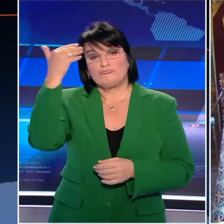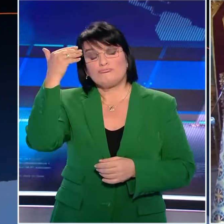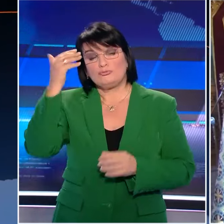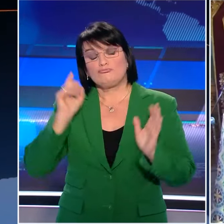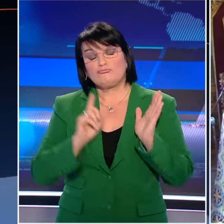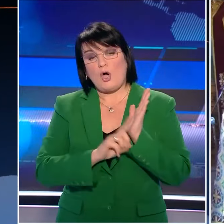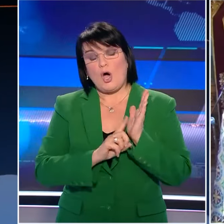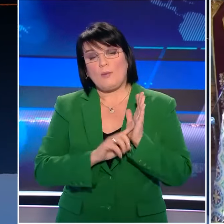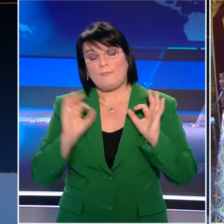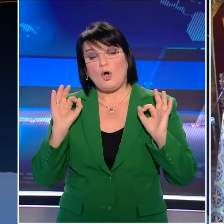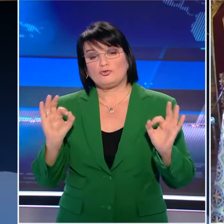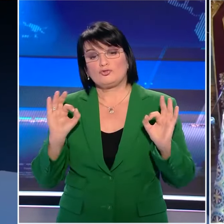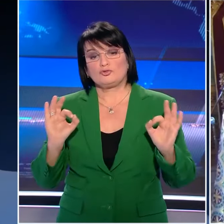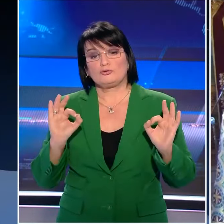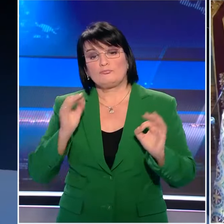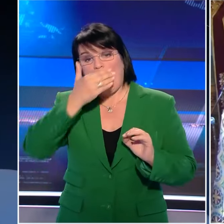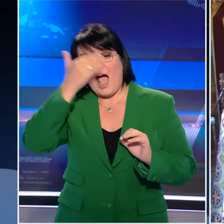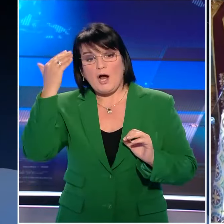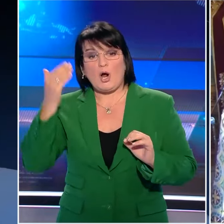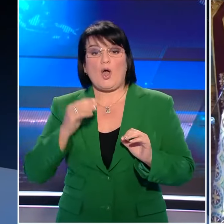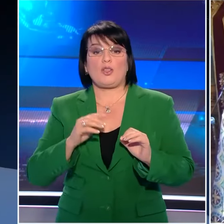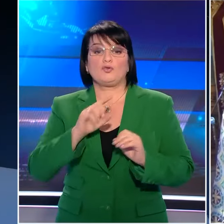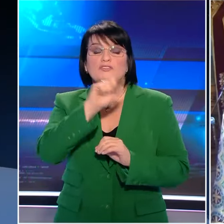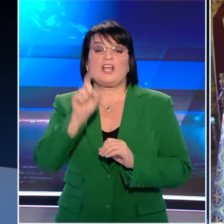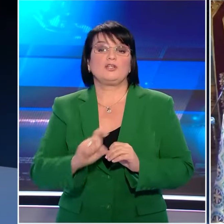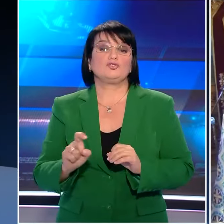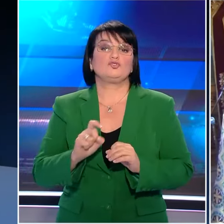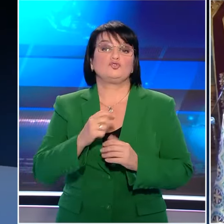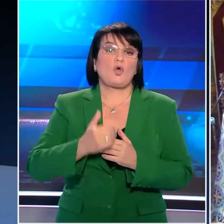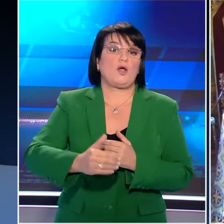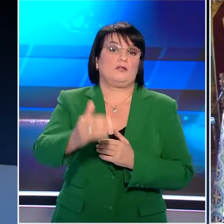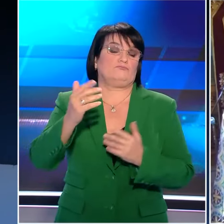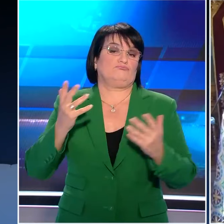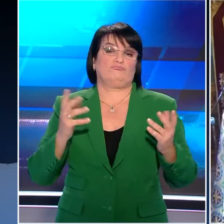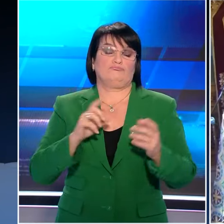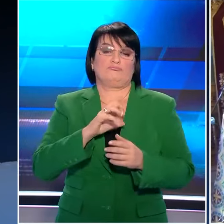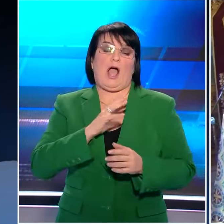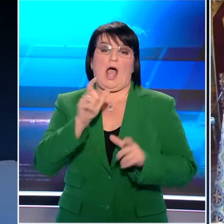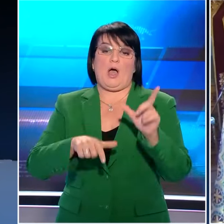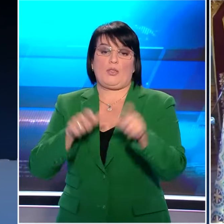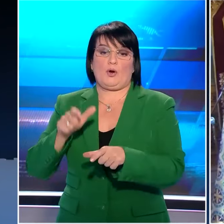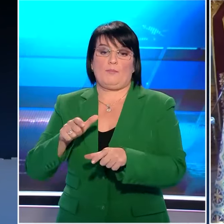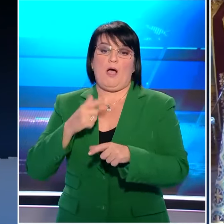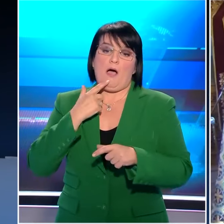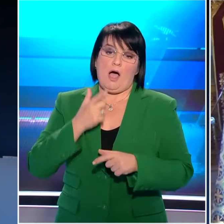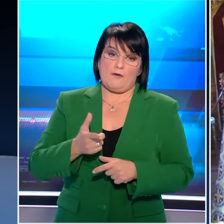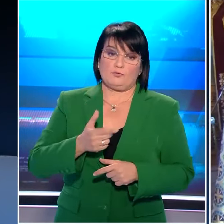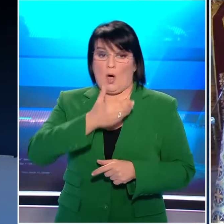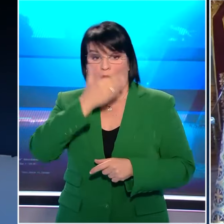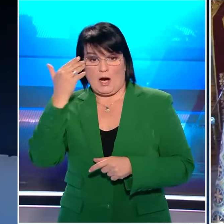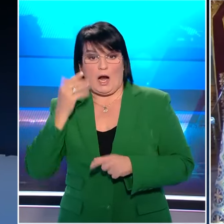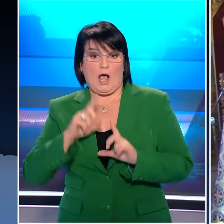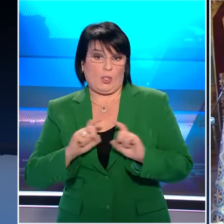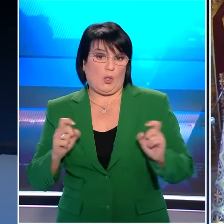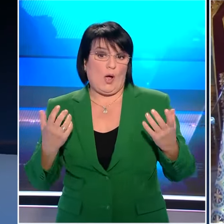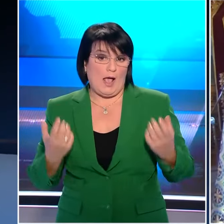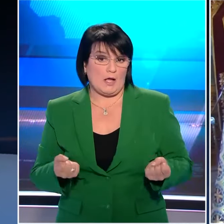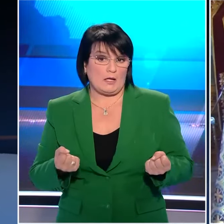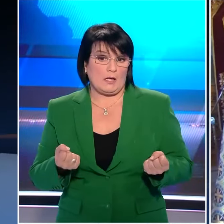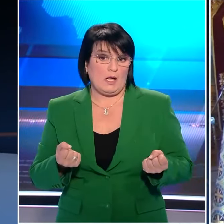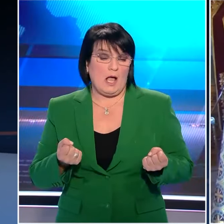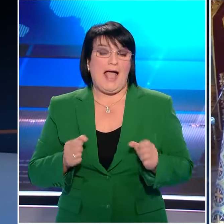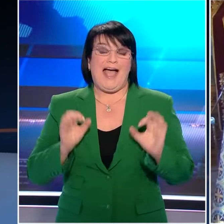νόμος, έτσι, και είναι αγαθό στη ζωή των ανθρώπων. Μα βεβαίως αγαθό μπορεί να είναι, αλλά δεν